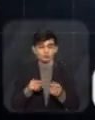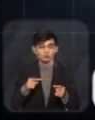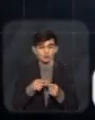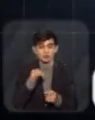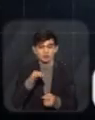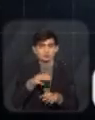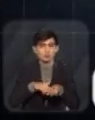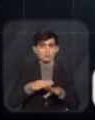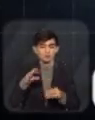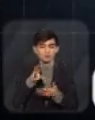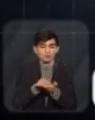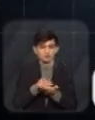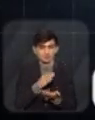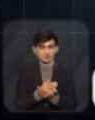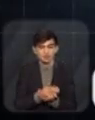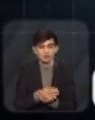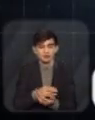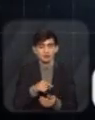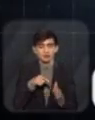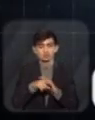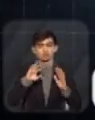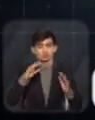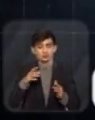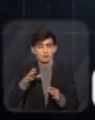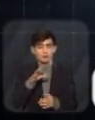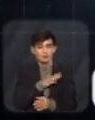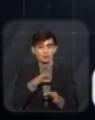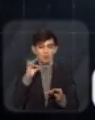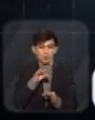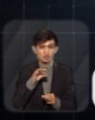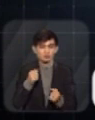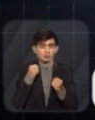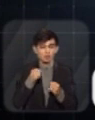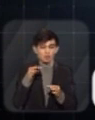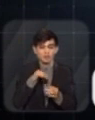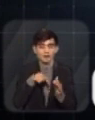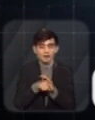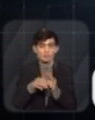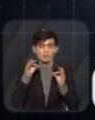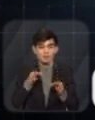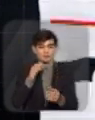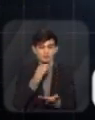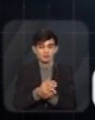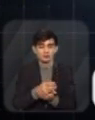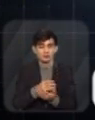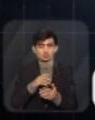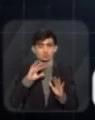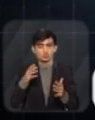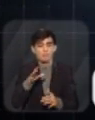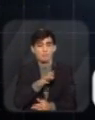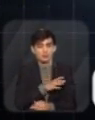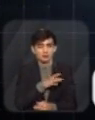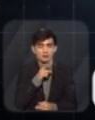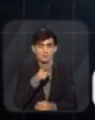болды. Мысалы, оқиға орын алды дейді. Орынды спортшылады. Дұрысы, оқиға болды. Сізді бола ма